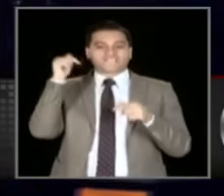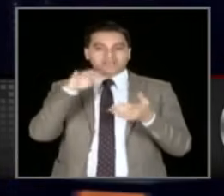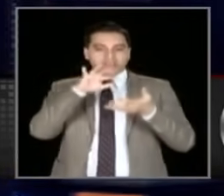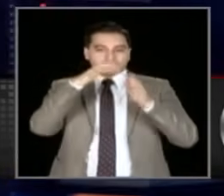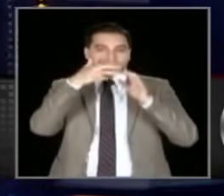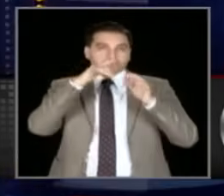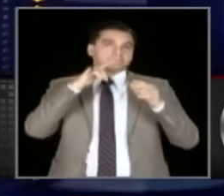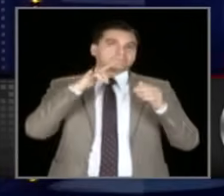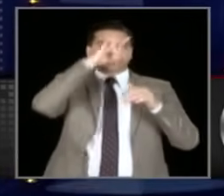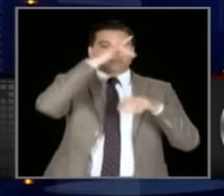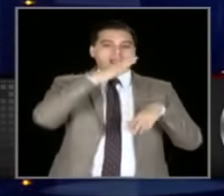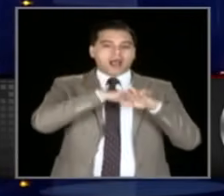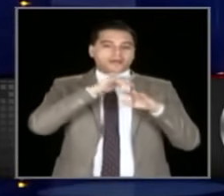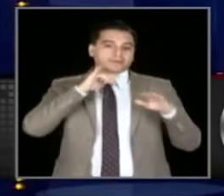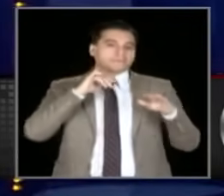2022